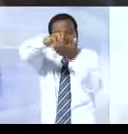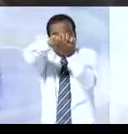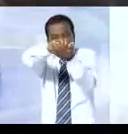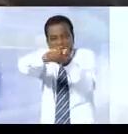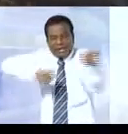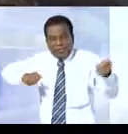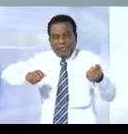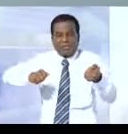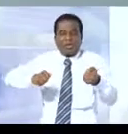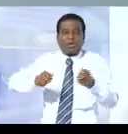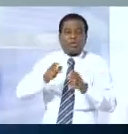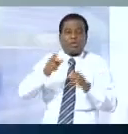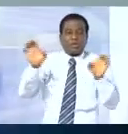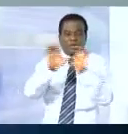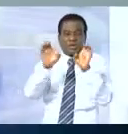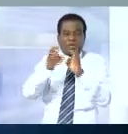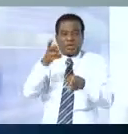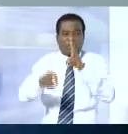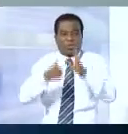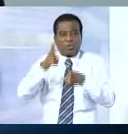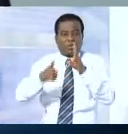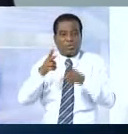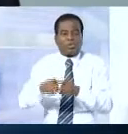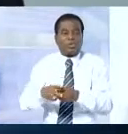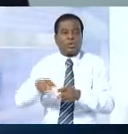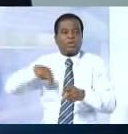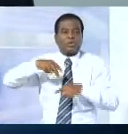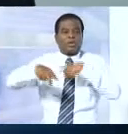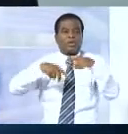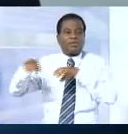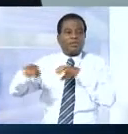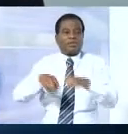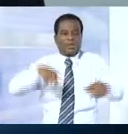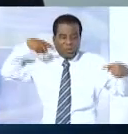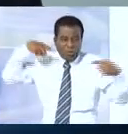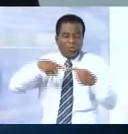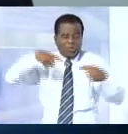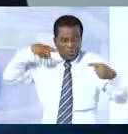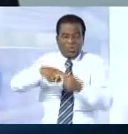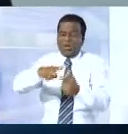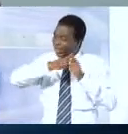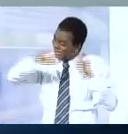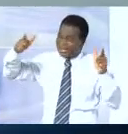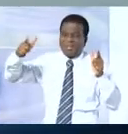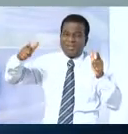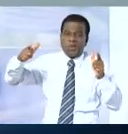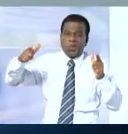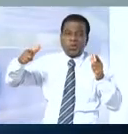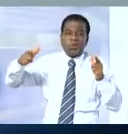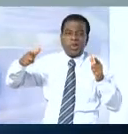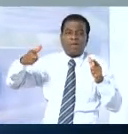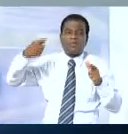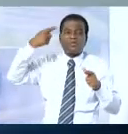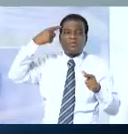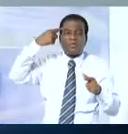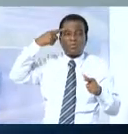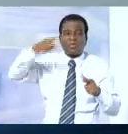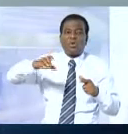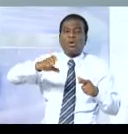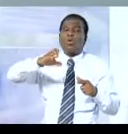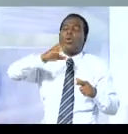permis de conduire. Nous allons mener une lutte acharnée contre